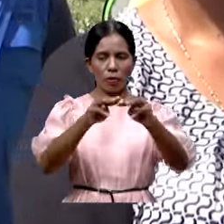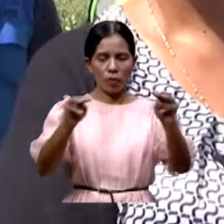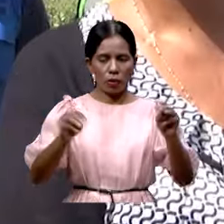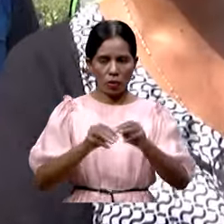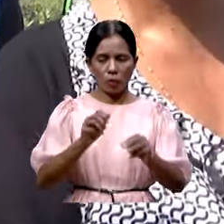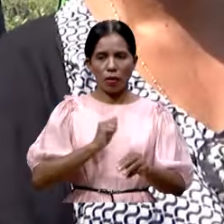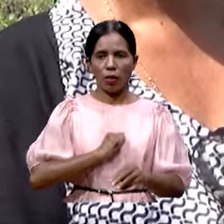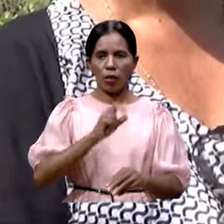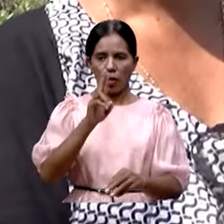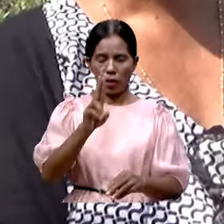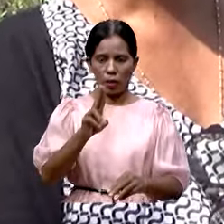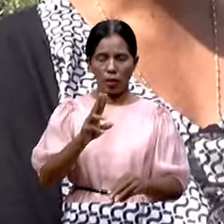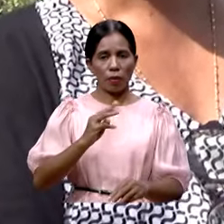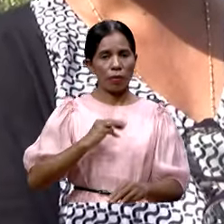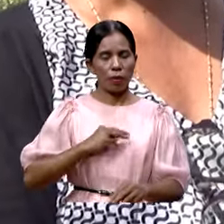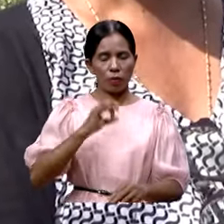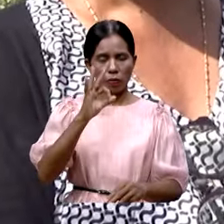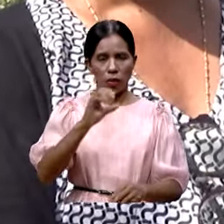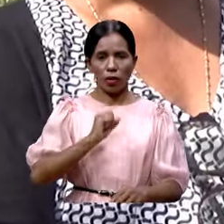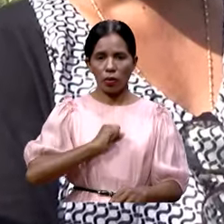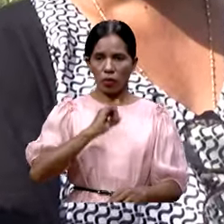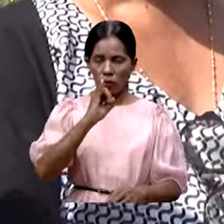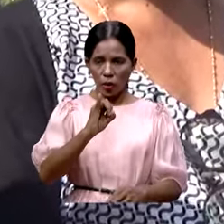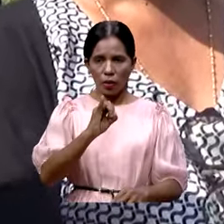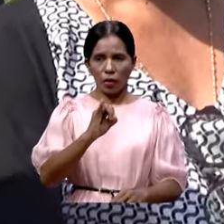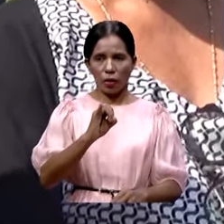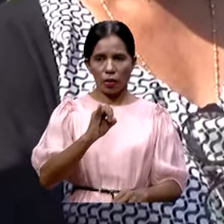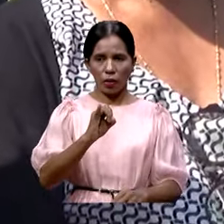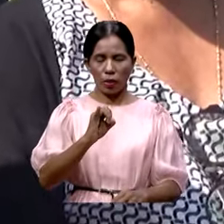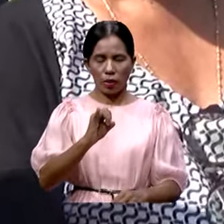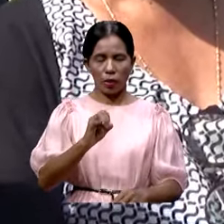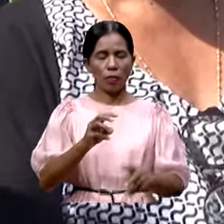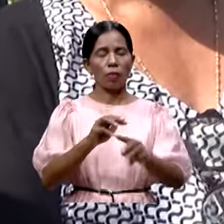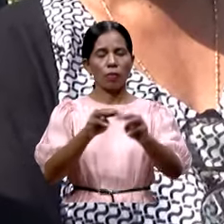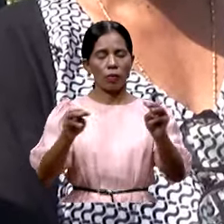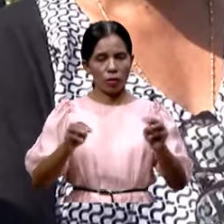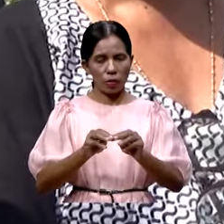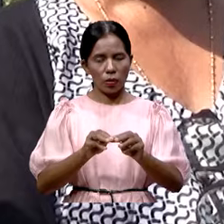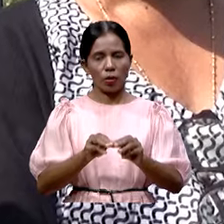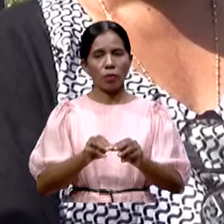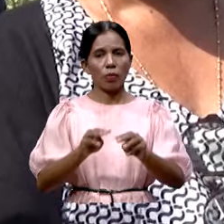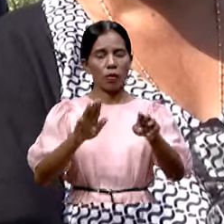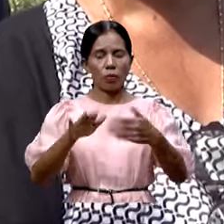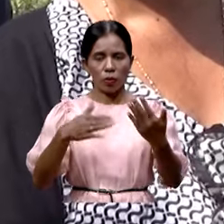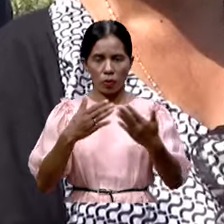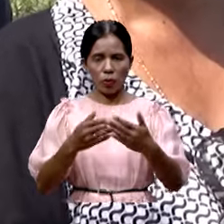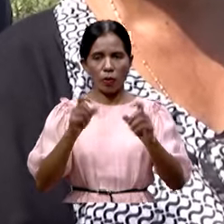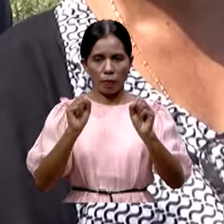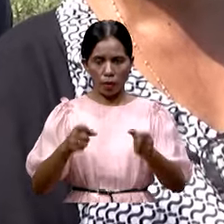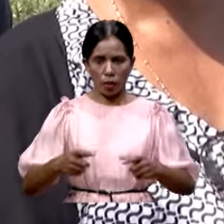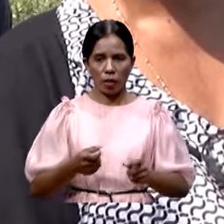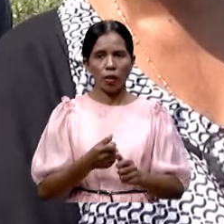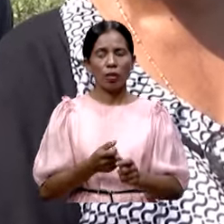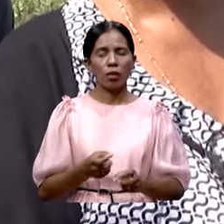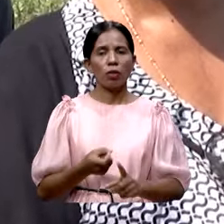Aideu, Manufarre, Suai, o município Hirabaia, parte da Costa Sul. Né?